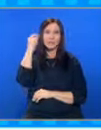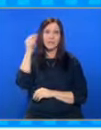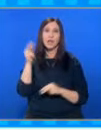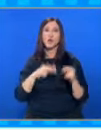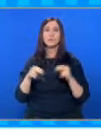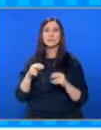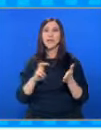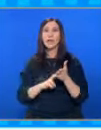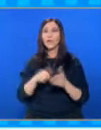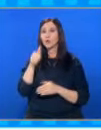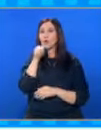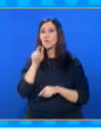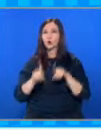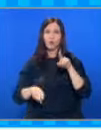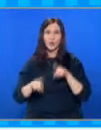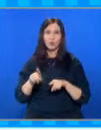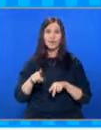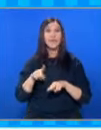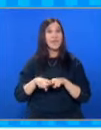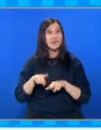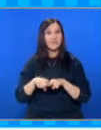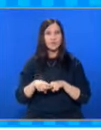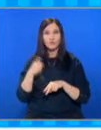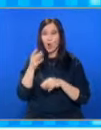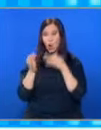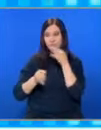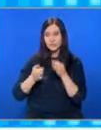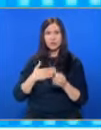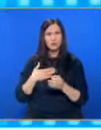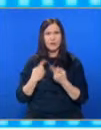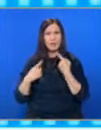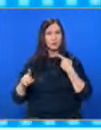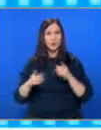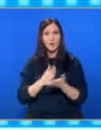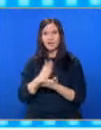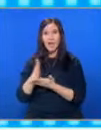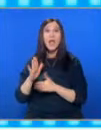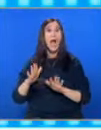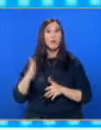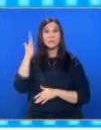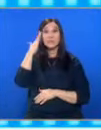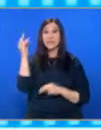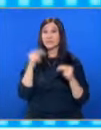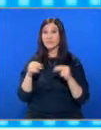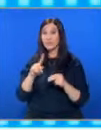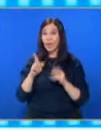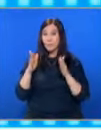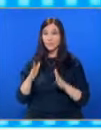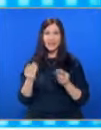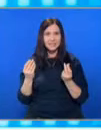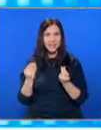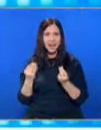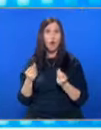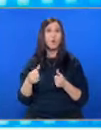председателя на Комисията за енергийно и водно регулиране Иван Иванов. Той обясни, че има и други варианти, ако Министерския съвет не определи цена